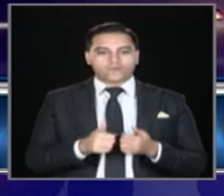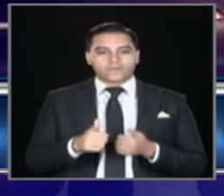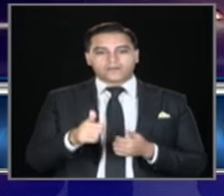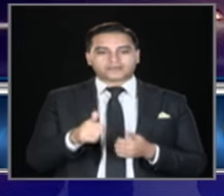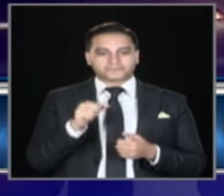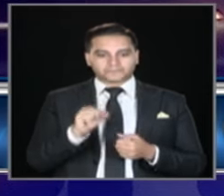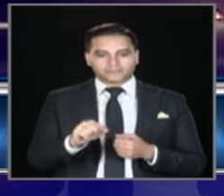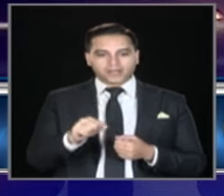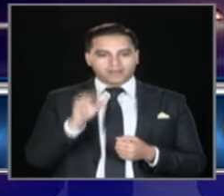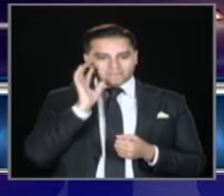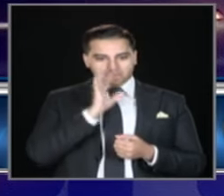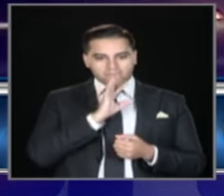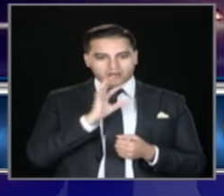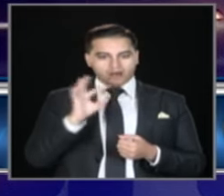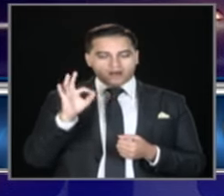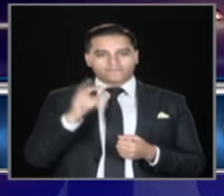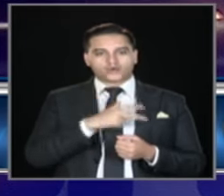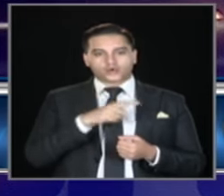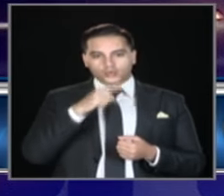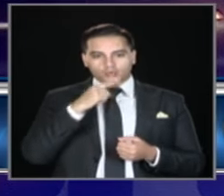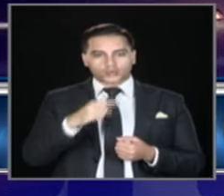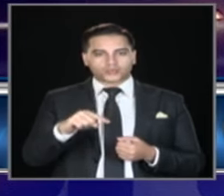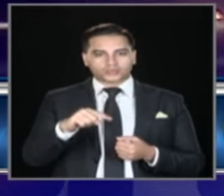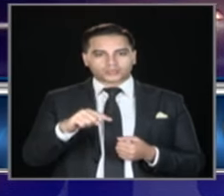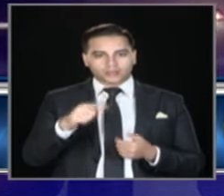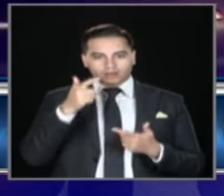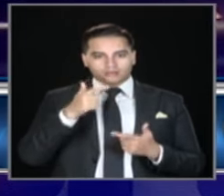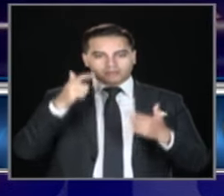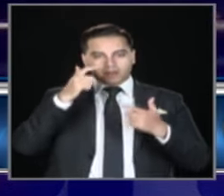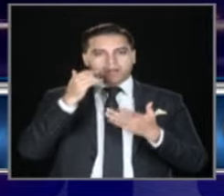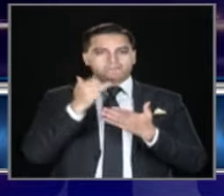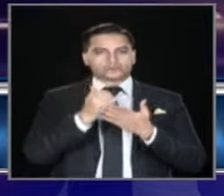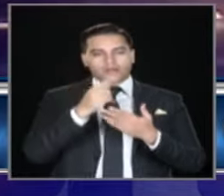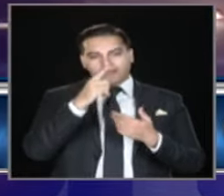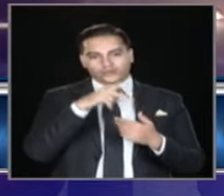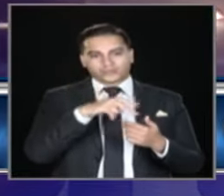بمبادره من احد قياصره روسيا فمن هو